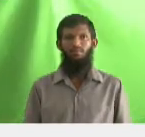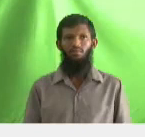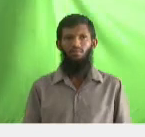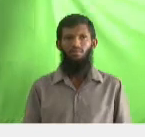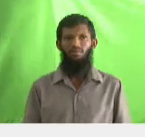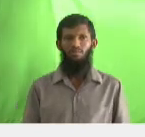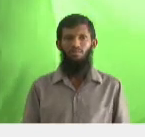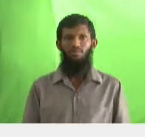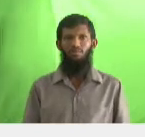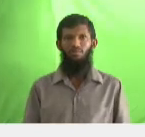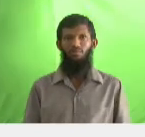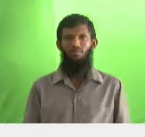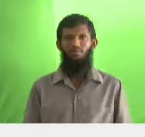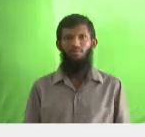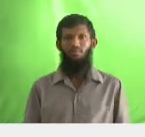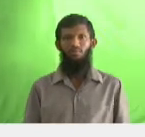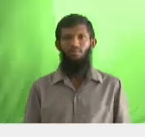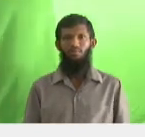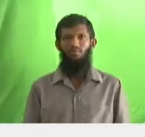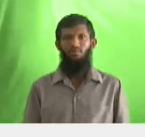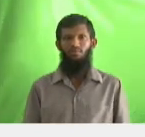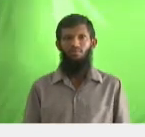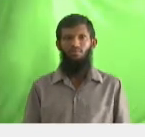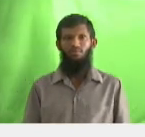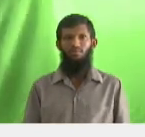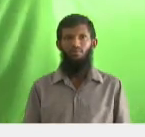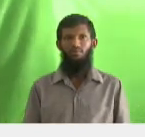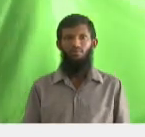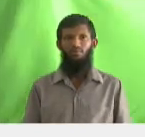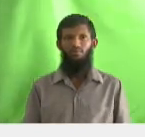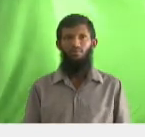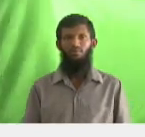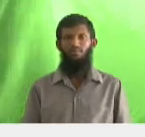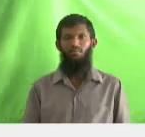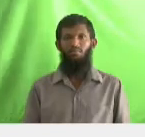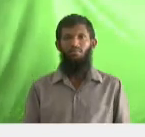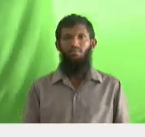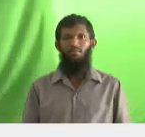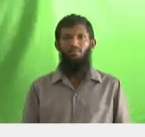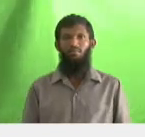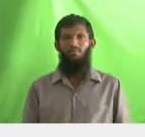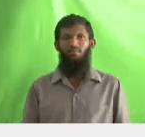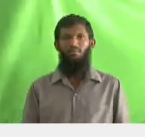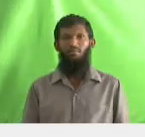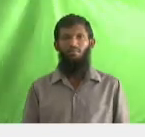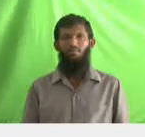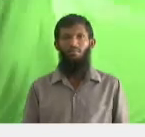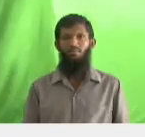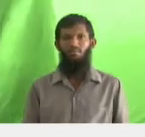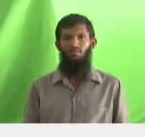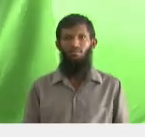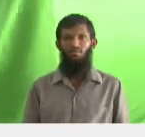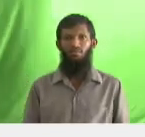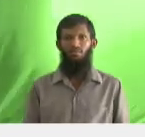قلوبنا غلا للذين آمنوا، ولا تجعل في قلوبنا غلا للذين آمنوا،